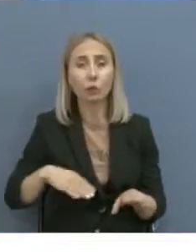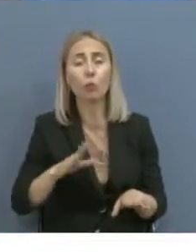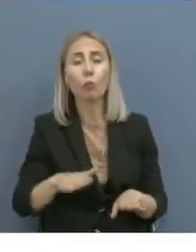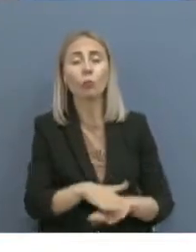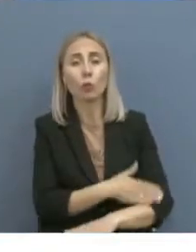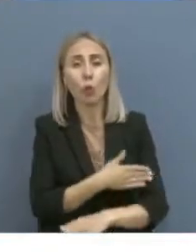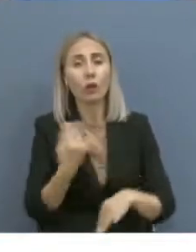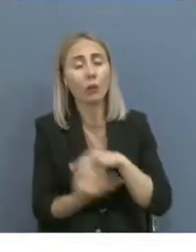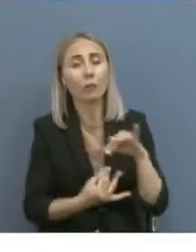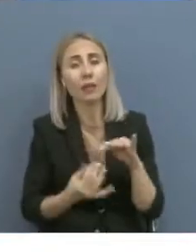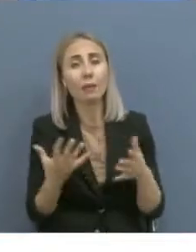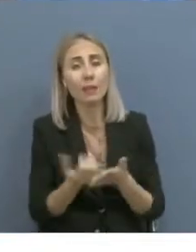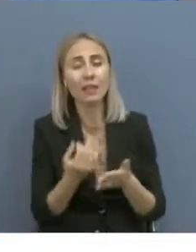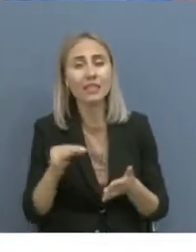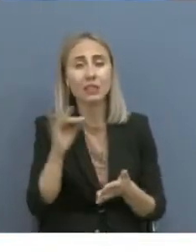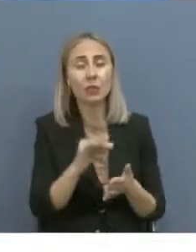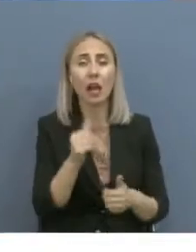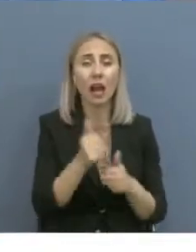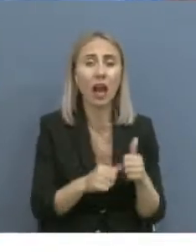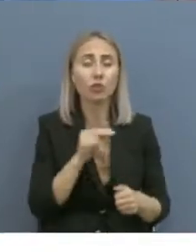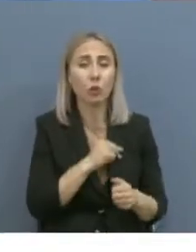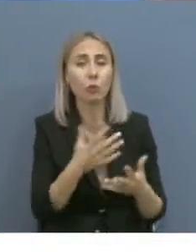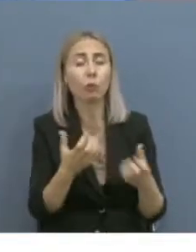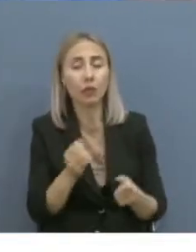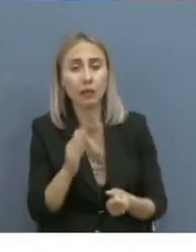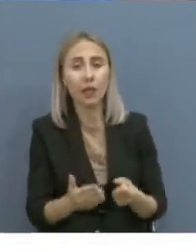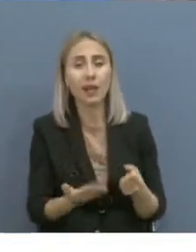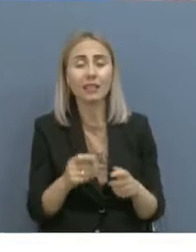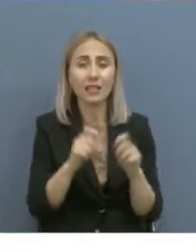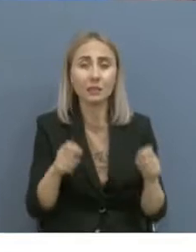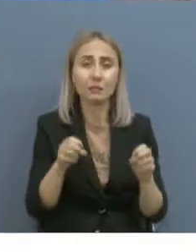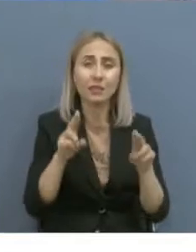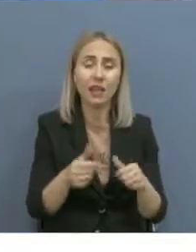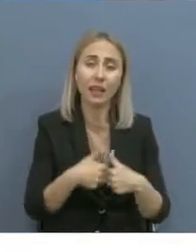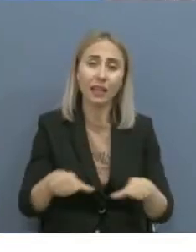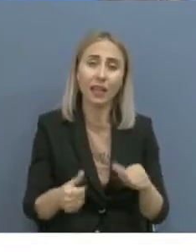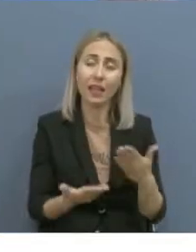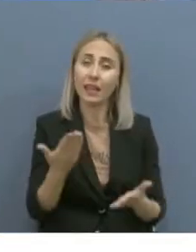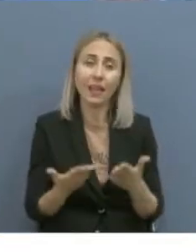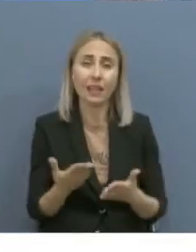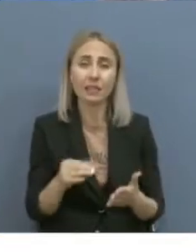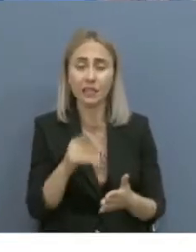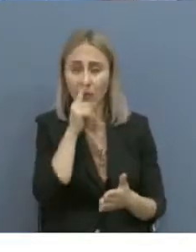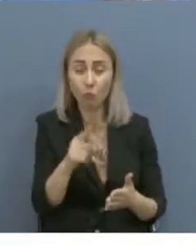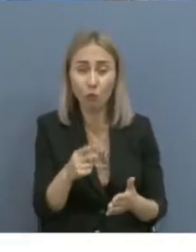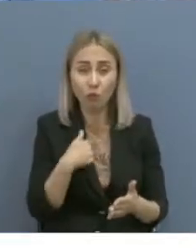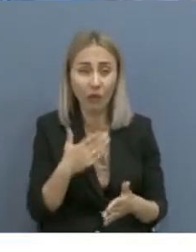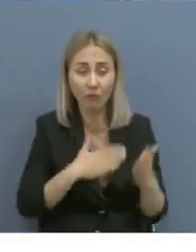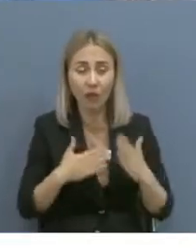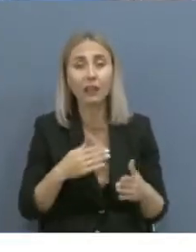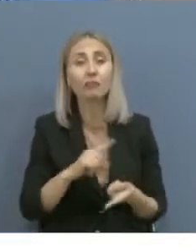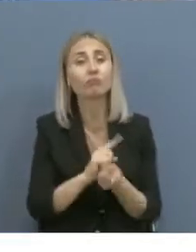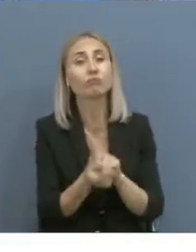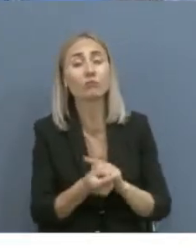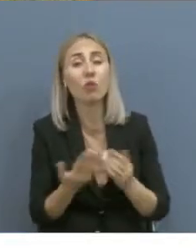Тарихқа үңілу қажет. Әрбір жұмысты жеке қабылдайтын боламыз. Арнайы комиссия құрылады. Егер көңілден шықпаса, қайта жасауға